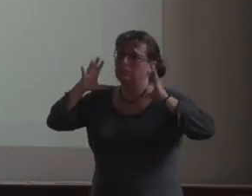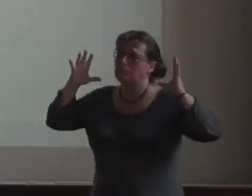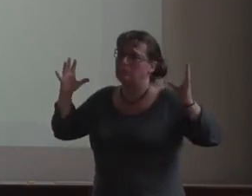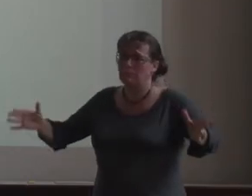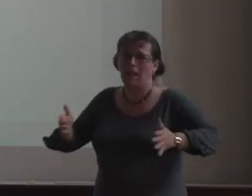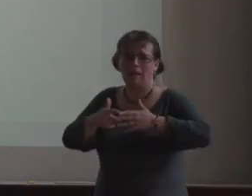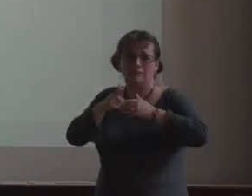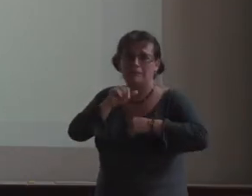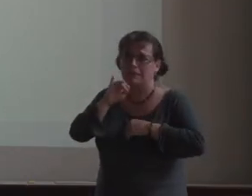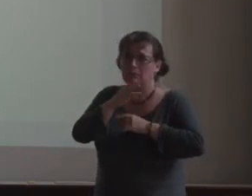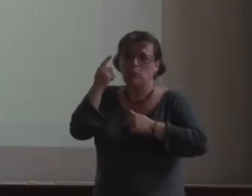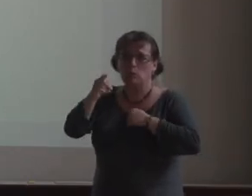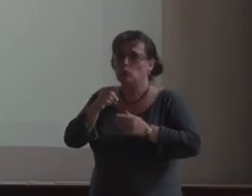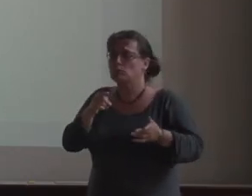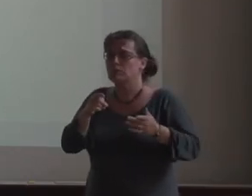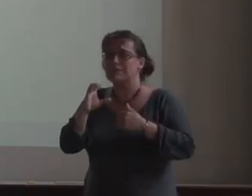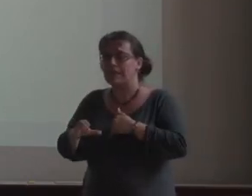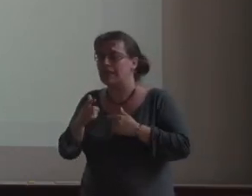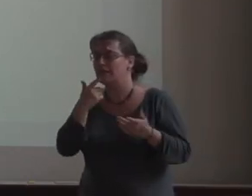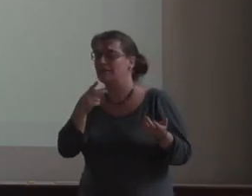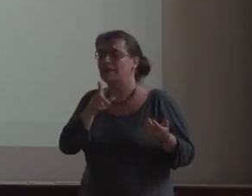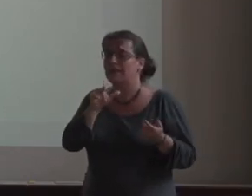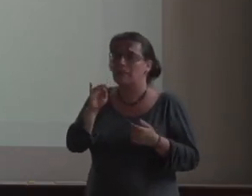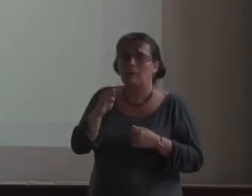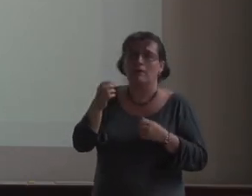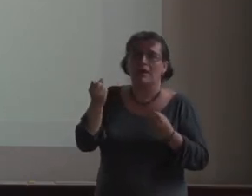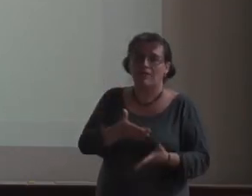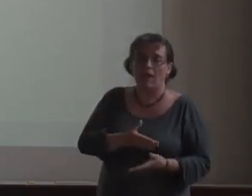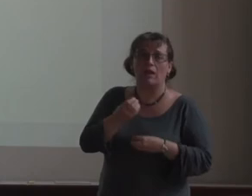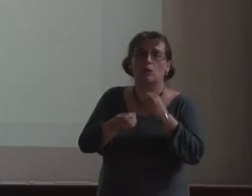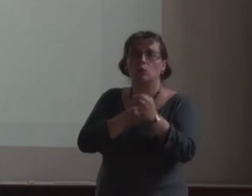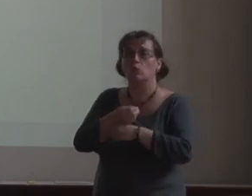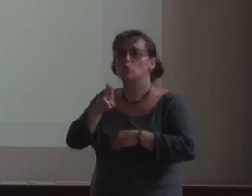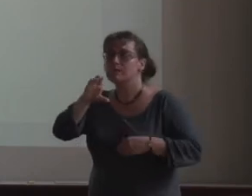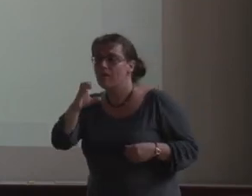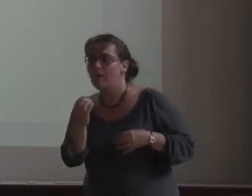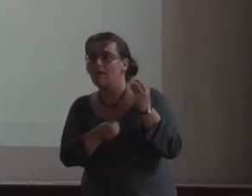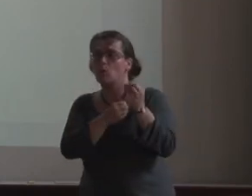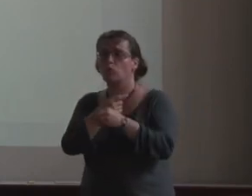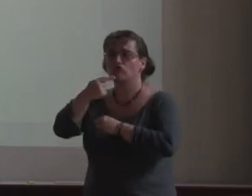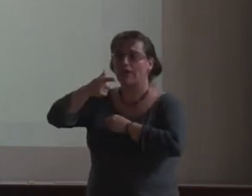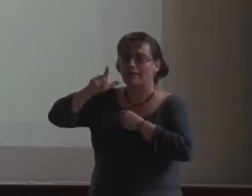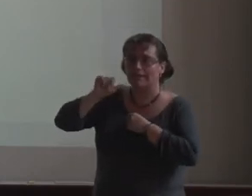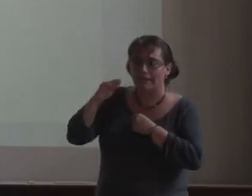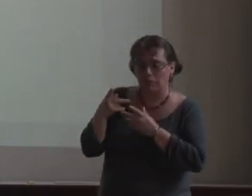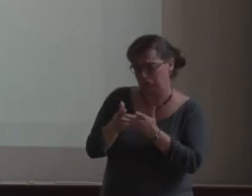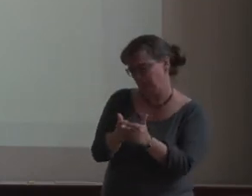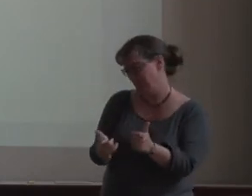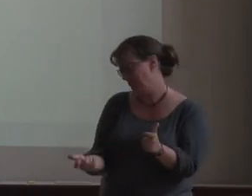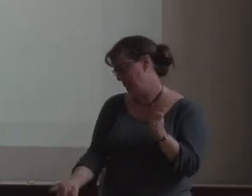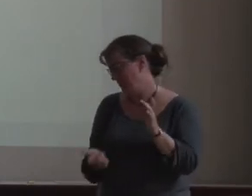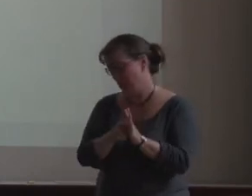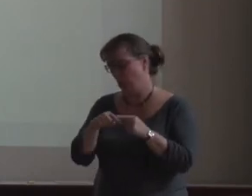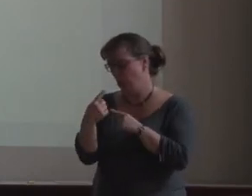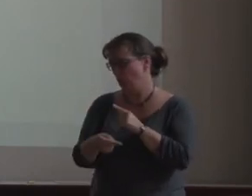C, libevent, libuv, la glib, qui marchent aussi très très bien et qui font des